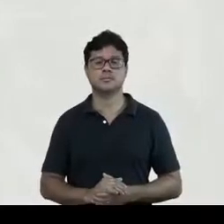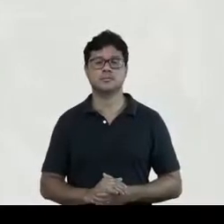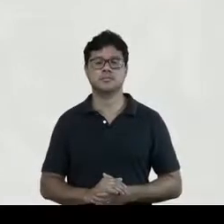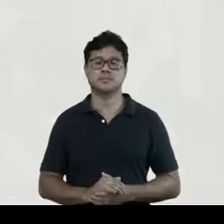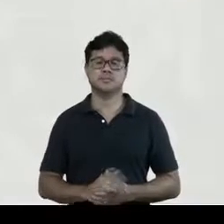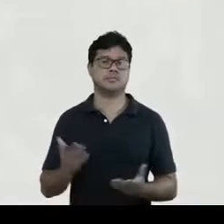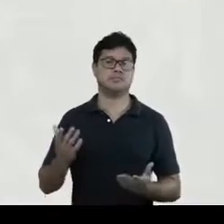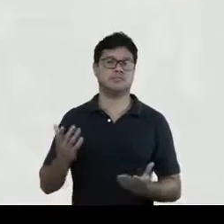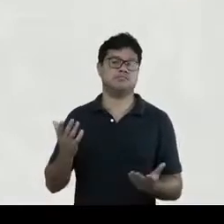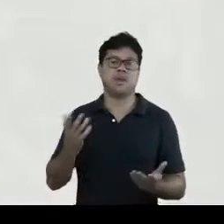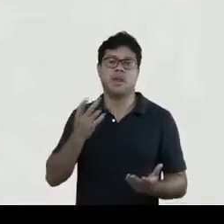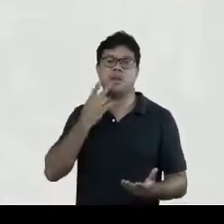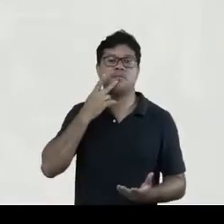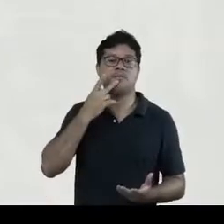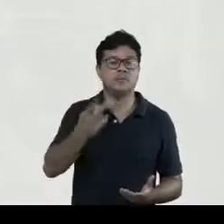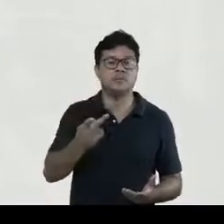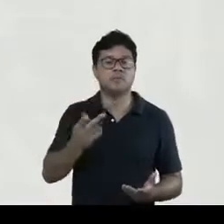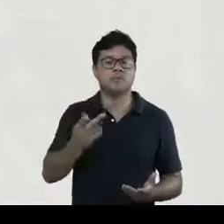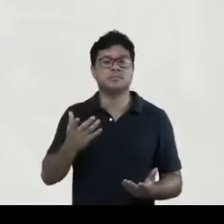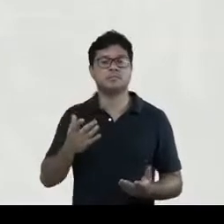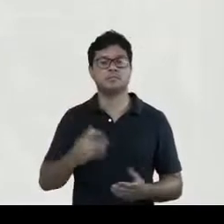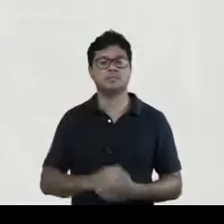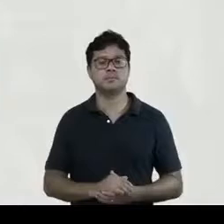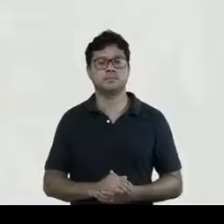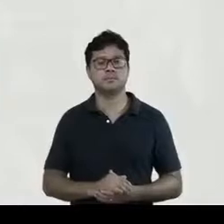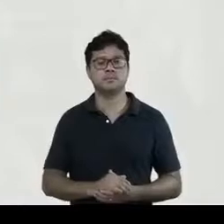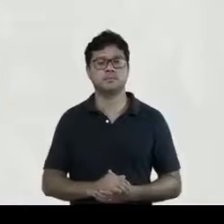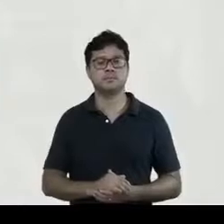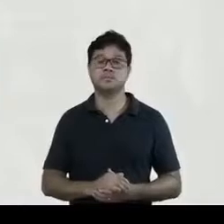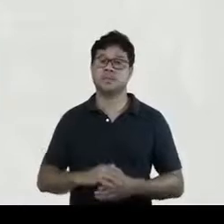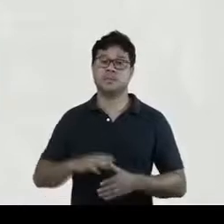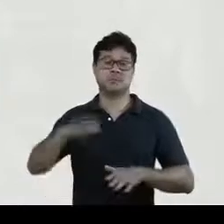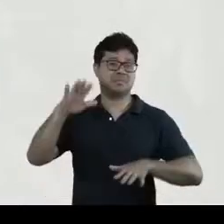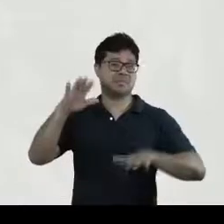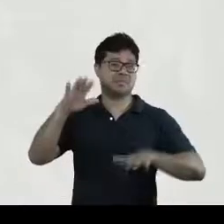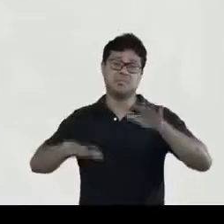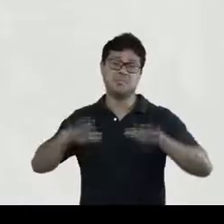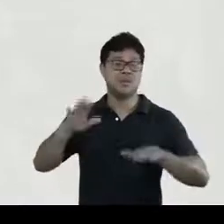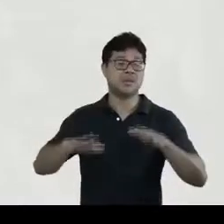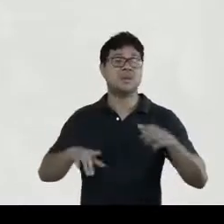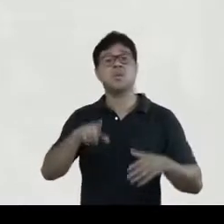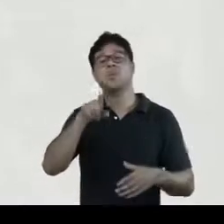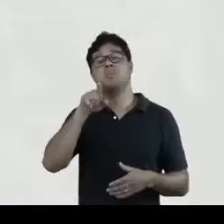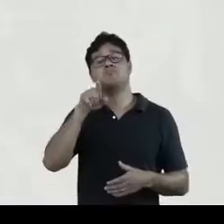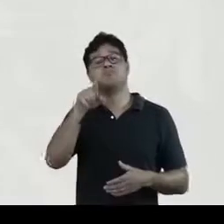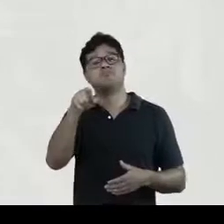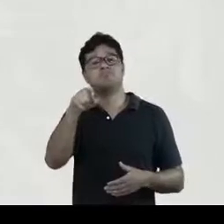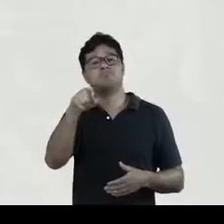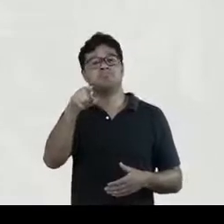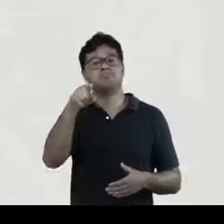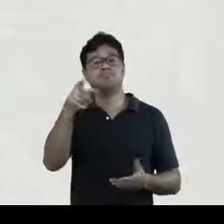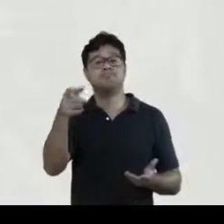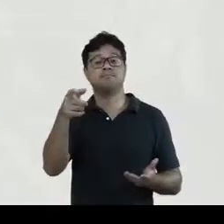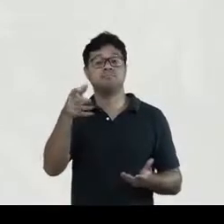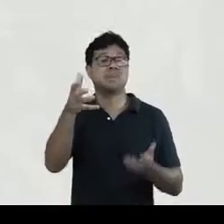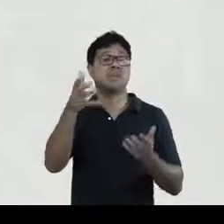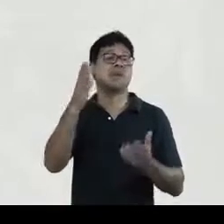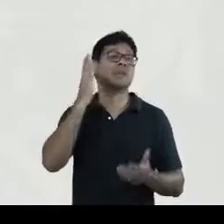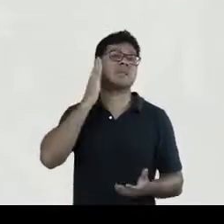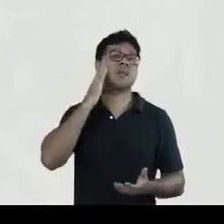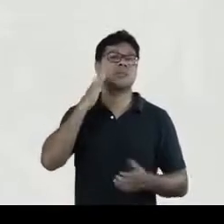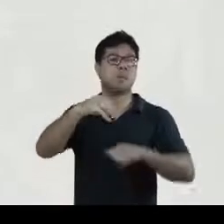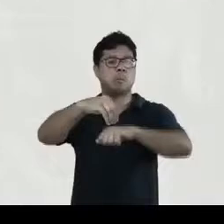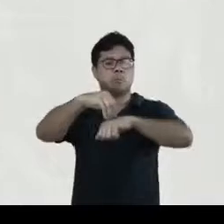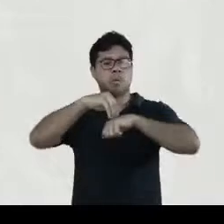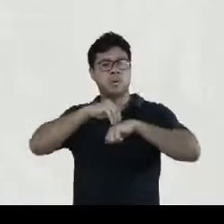kommt kommt ein bisschen darauf an was man mit Abbildungen meint Holz schnitte gibt es selbstverständlich schon im 15. Jahrhundert und auch in durchaus großer Zahl